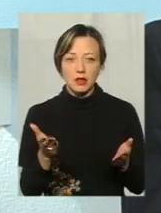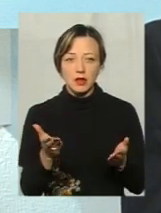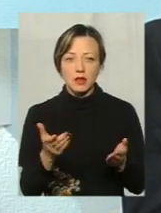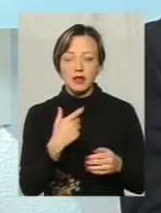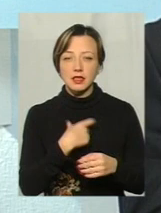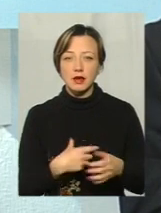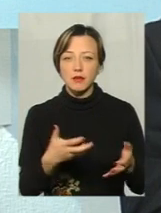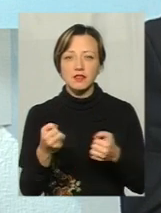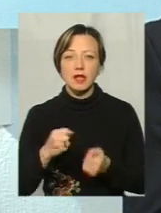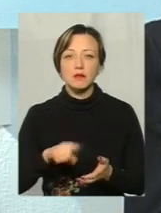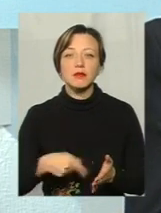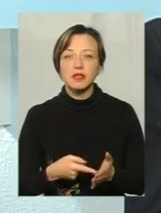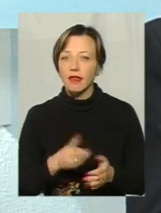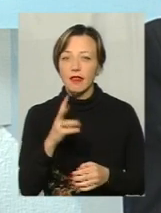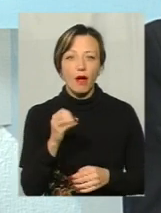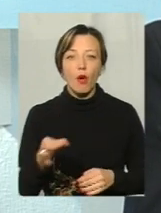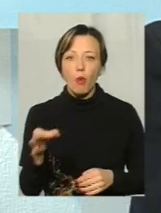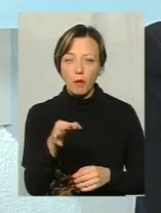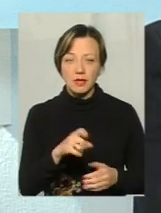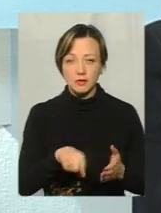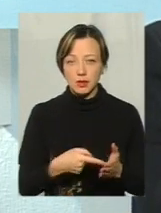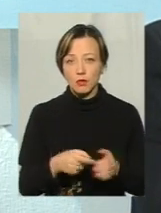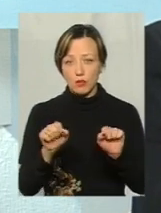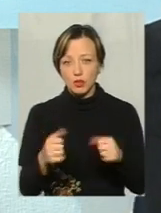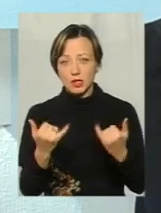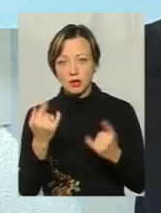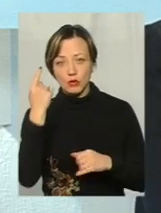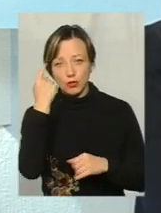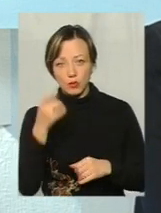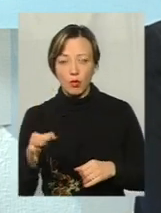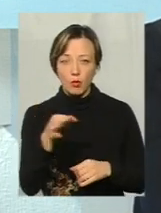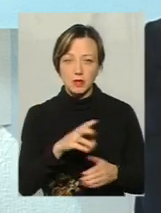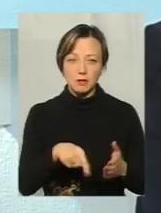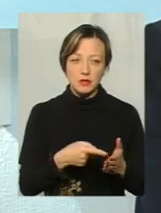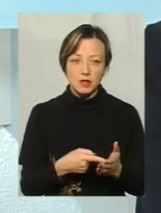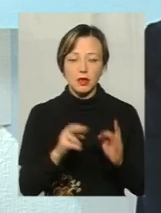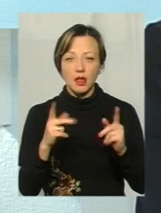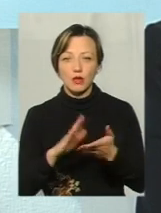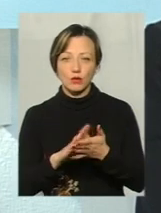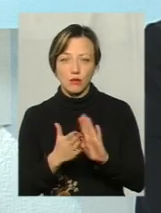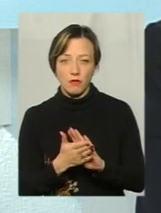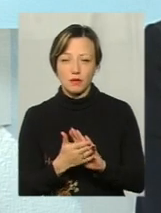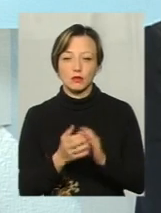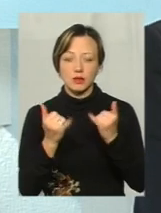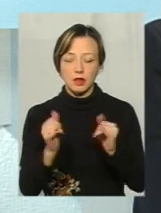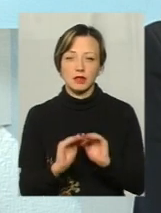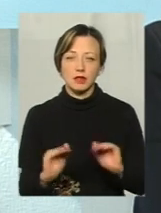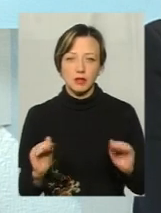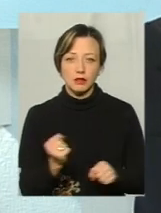себе взяло місто, не область, а місто. То може вже зараз подумають і область, і місто, як же все ж таки зробити для